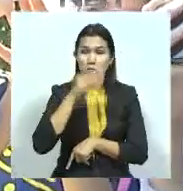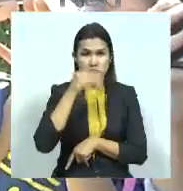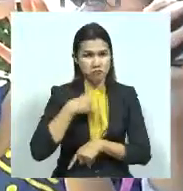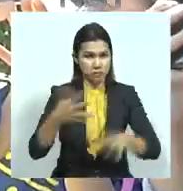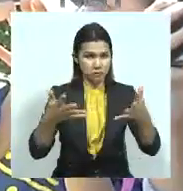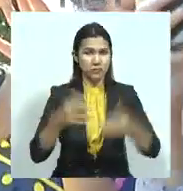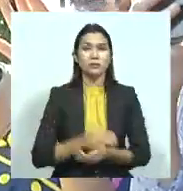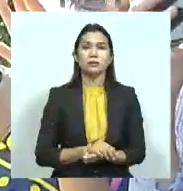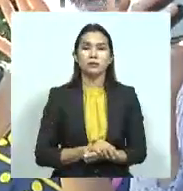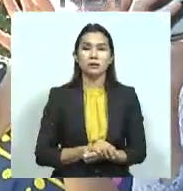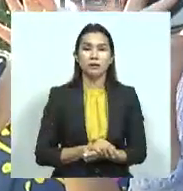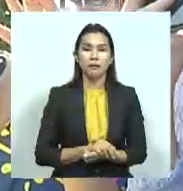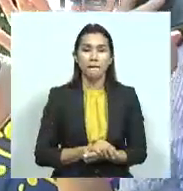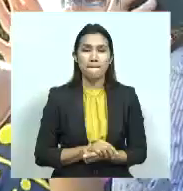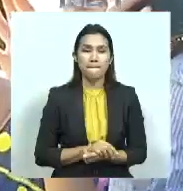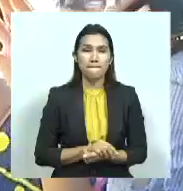ครับ